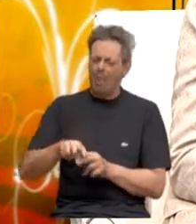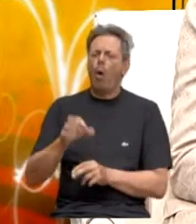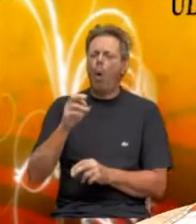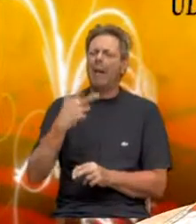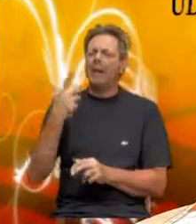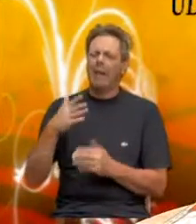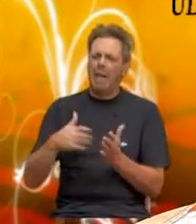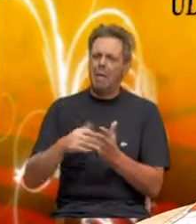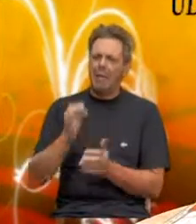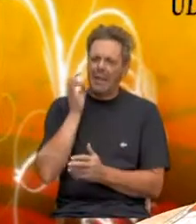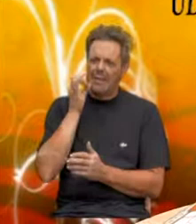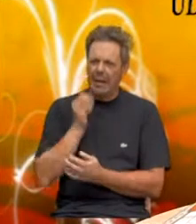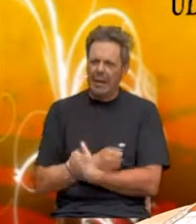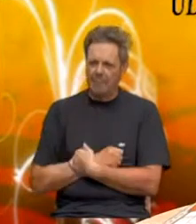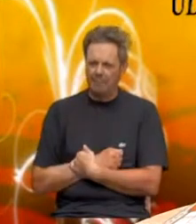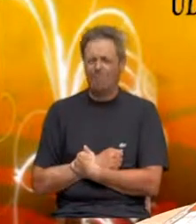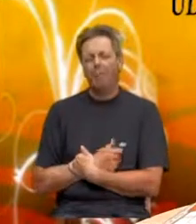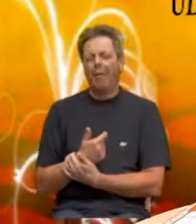kiseline. Moji u režiji su pojeli odojka.